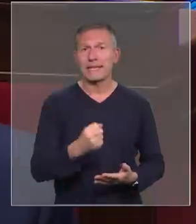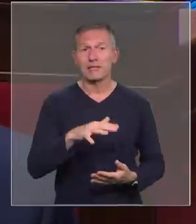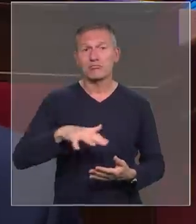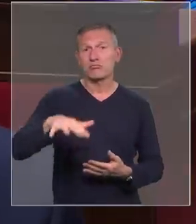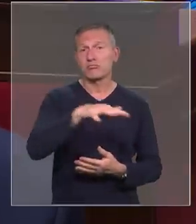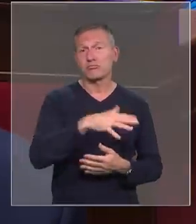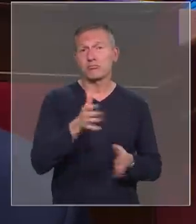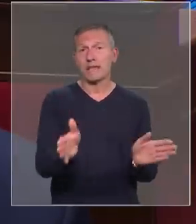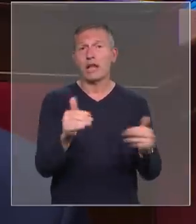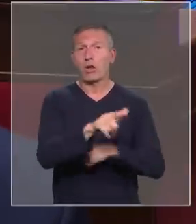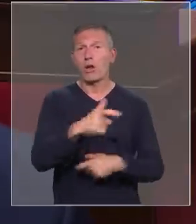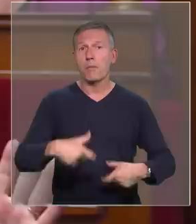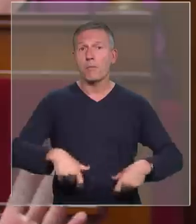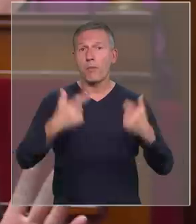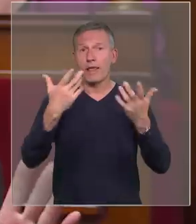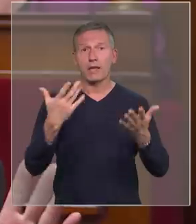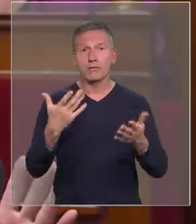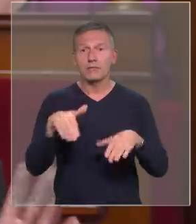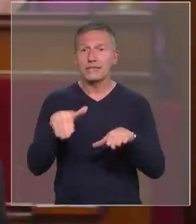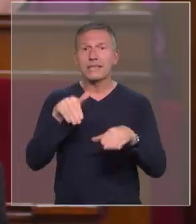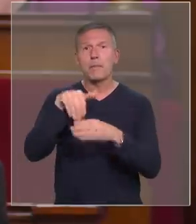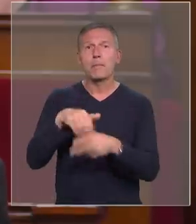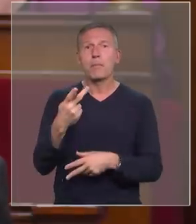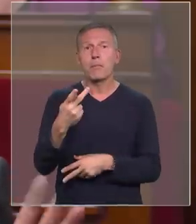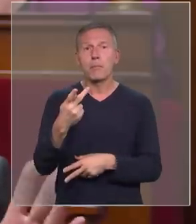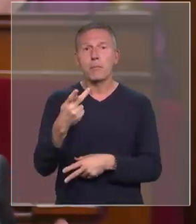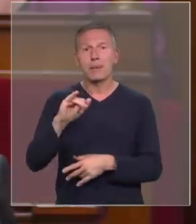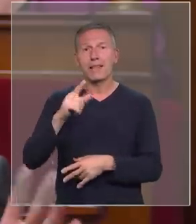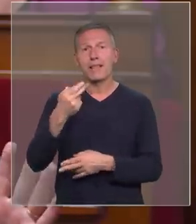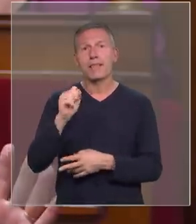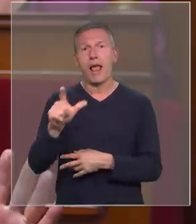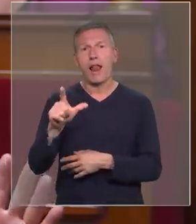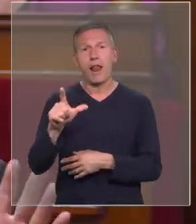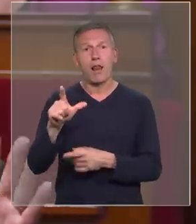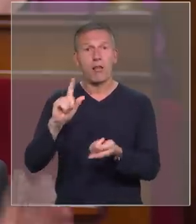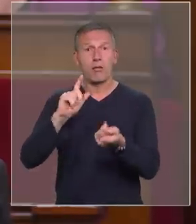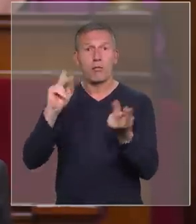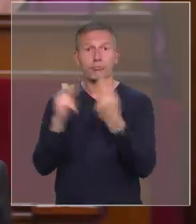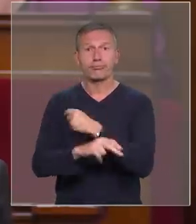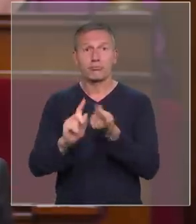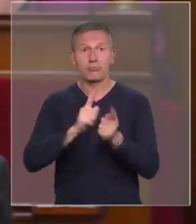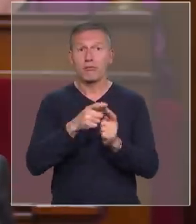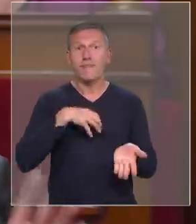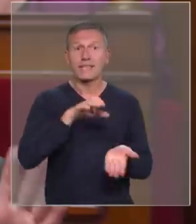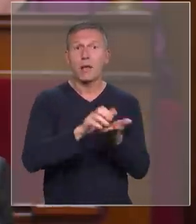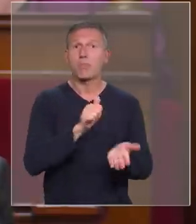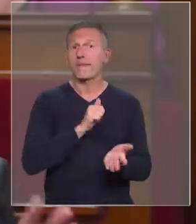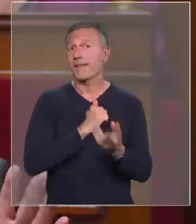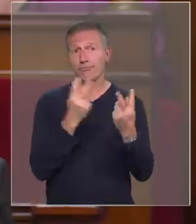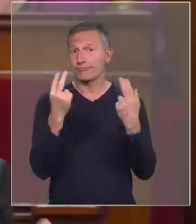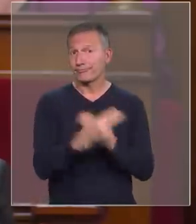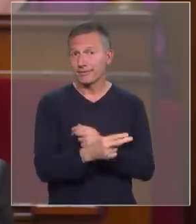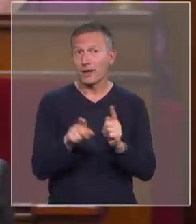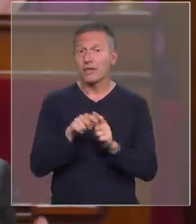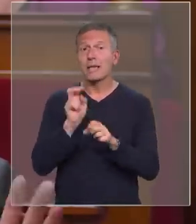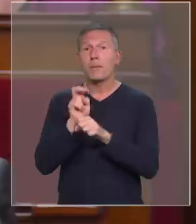secteur. En supprimant le dispositif Pinel, vous tuez l'investissement locatif privé. En supprimant le prêt